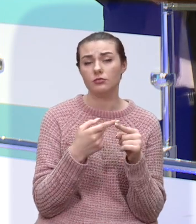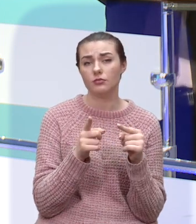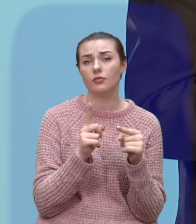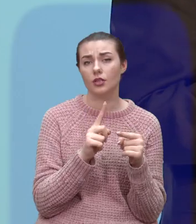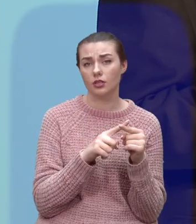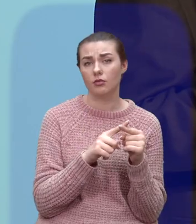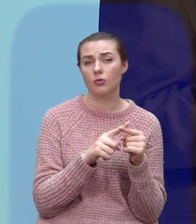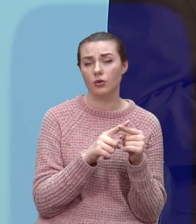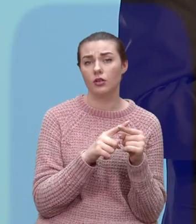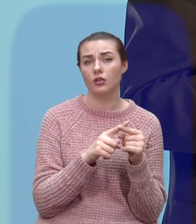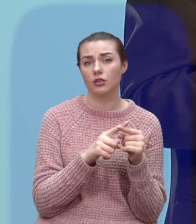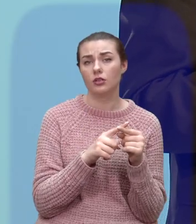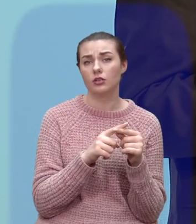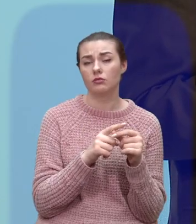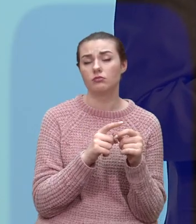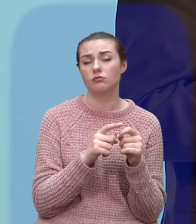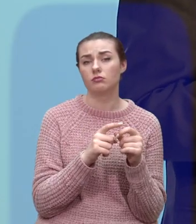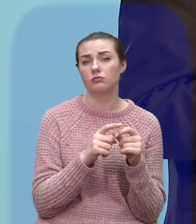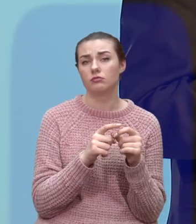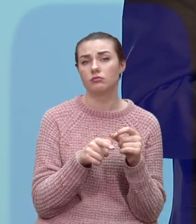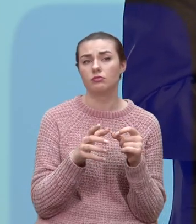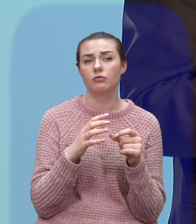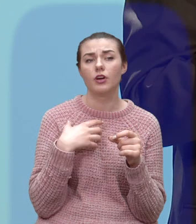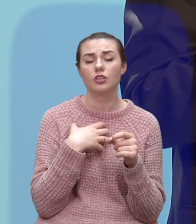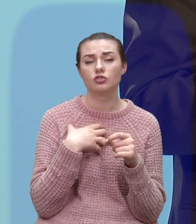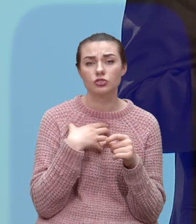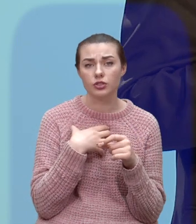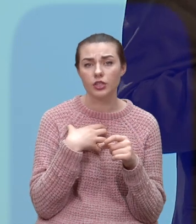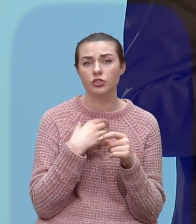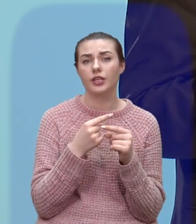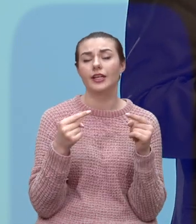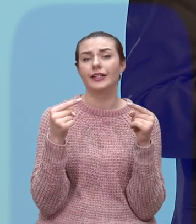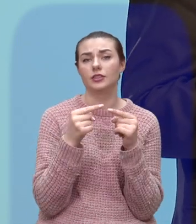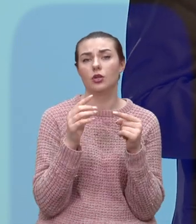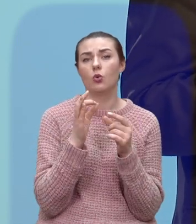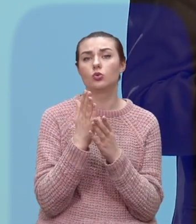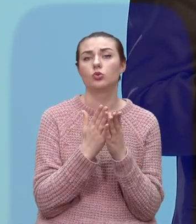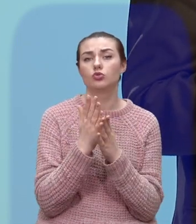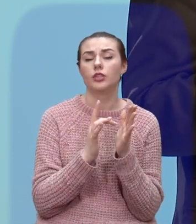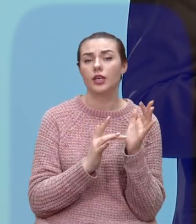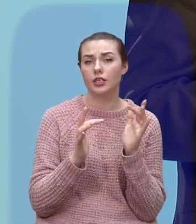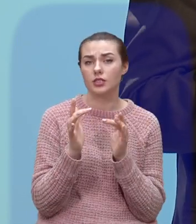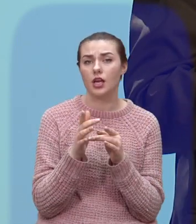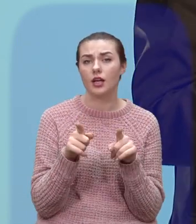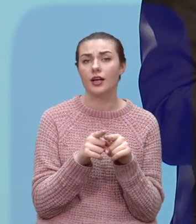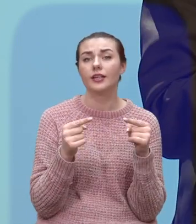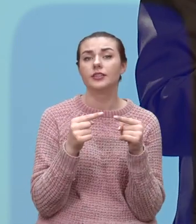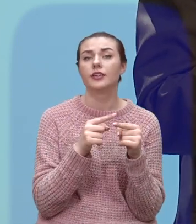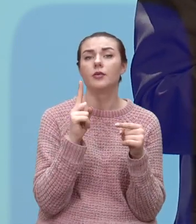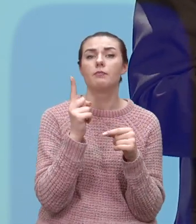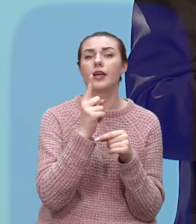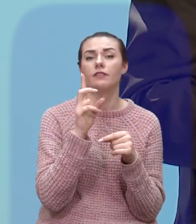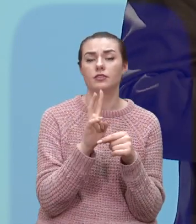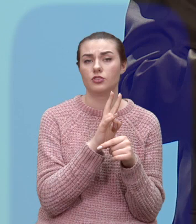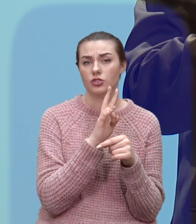конечно же и конечно же важнейшая истина о служении христа как истинного